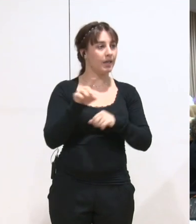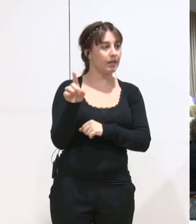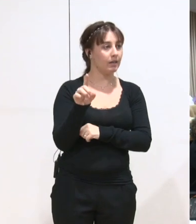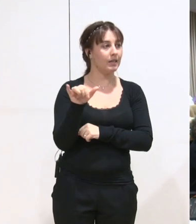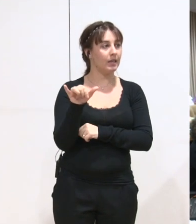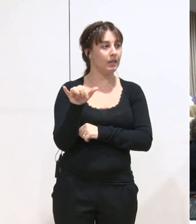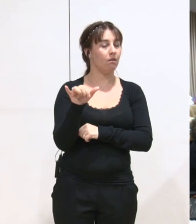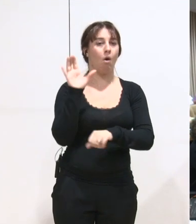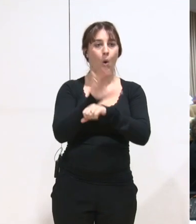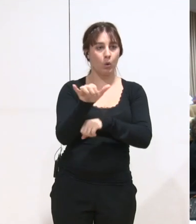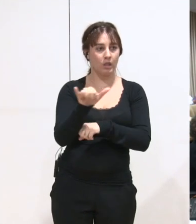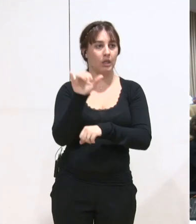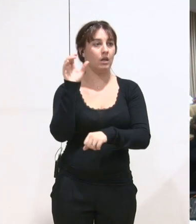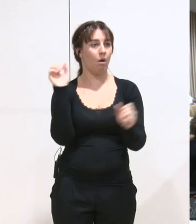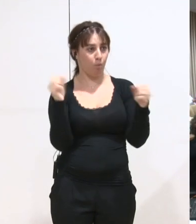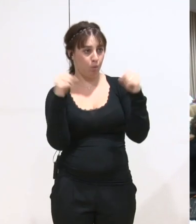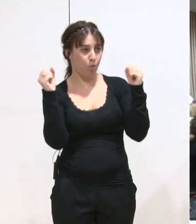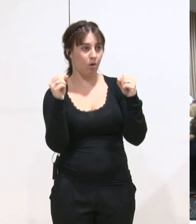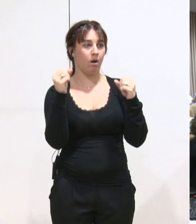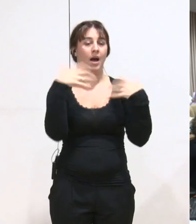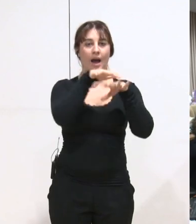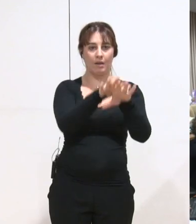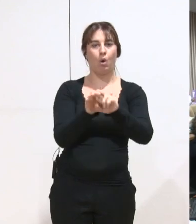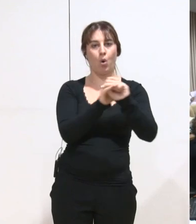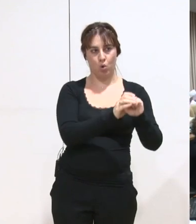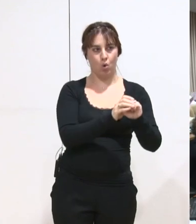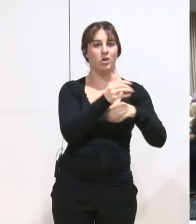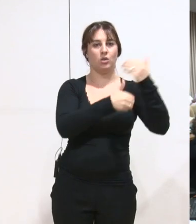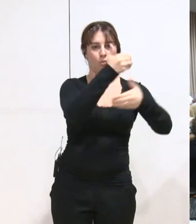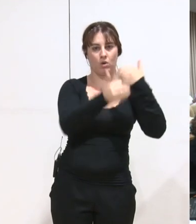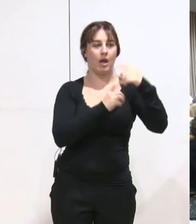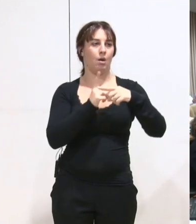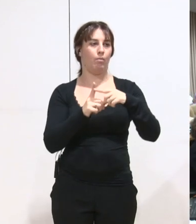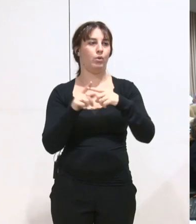vote contre? Qui vote pour? Le Rassemblement de gauche et de progrès, le